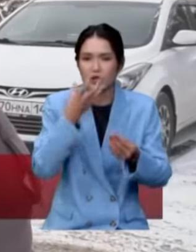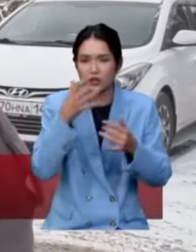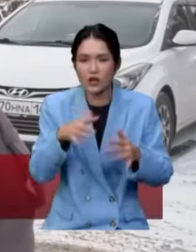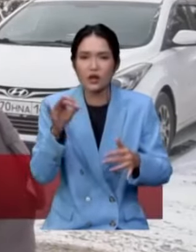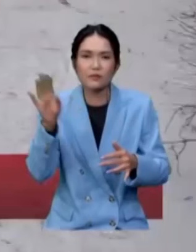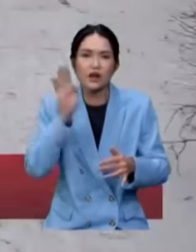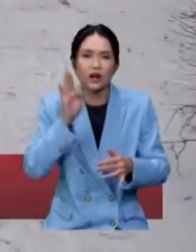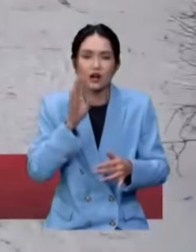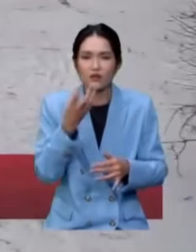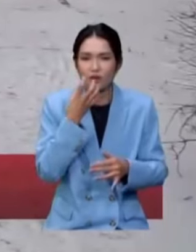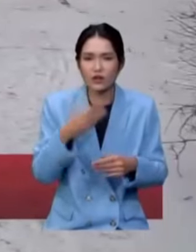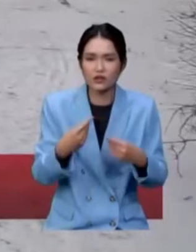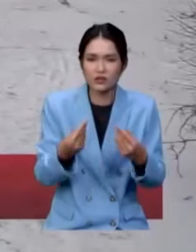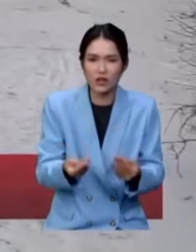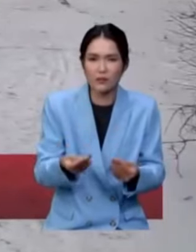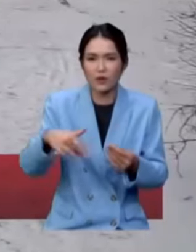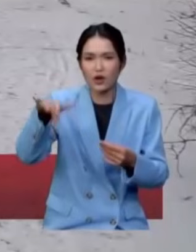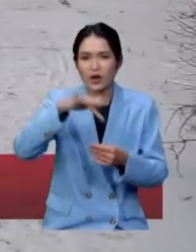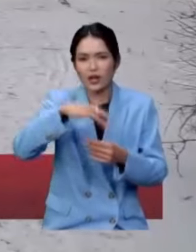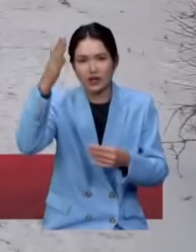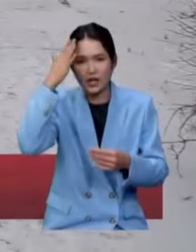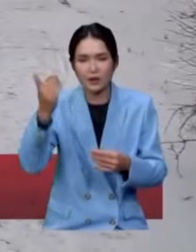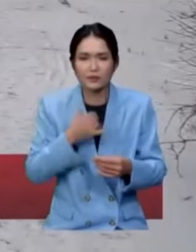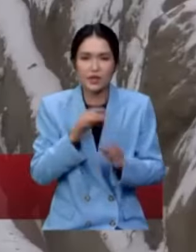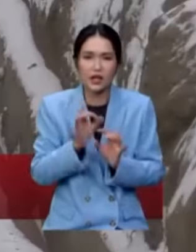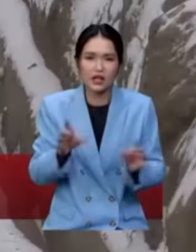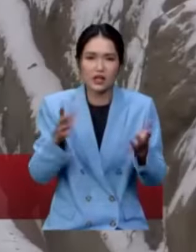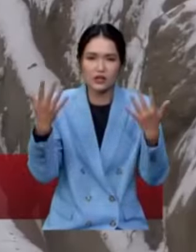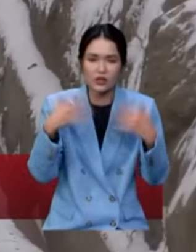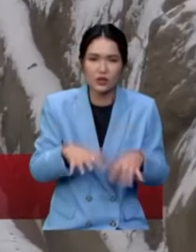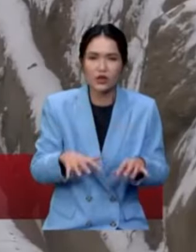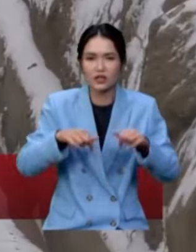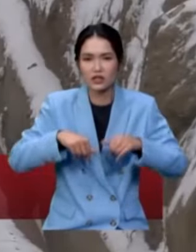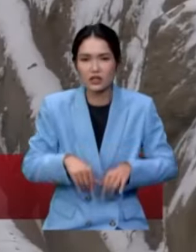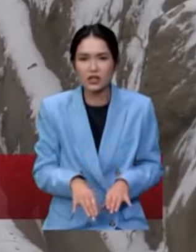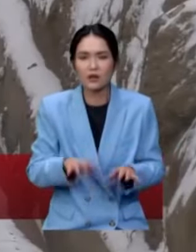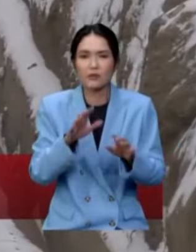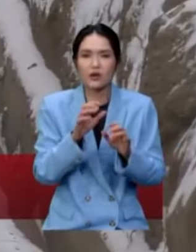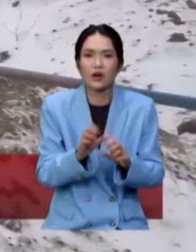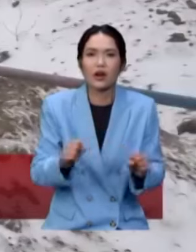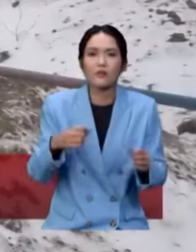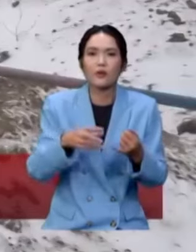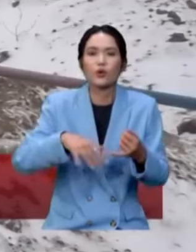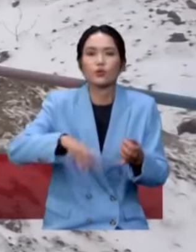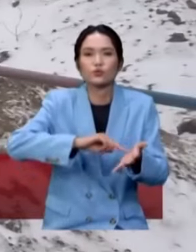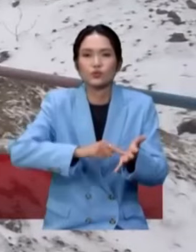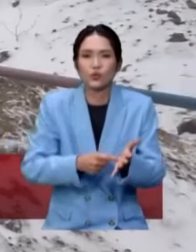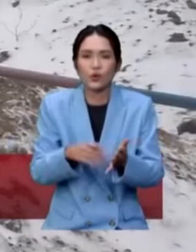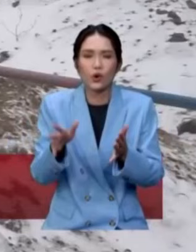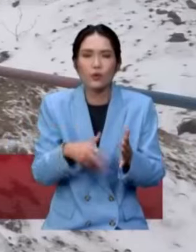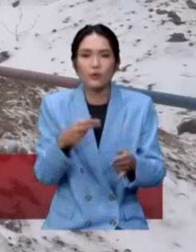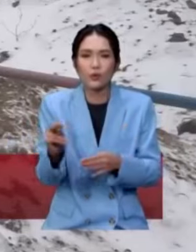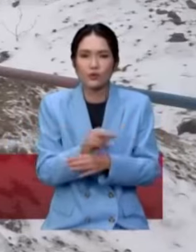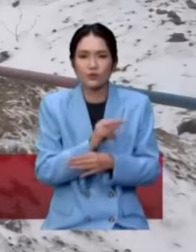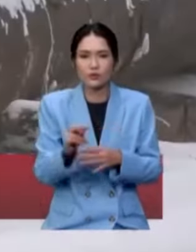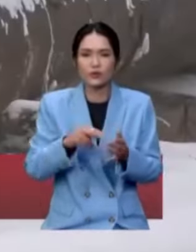горячего водоснабжения. В городском акимате нам рассказали, что уже принято решение включить данный участок в план работ по капитальному